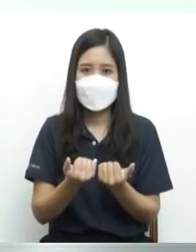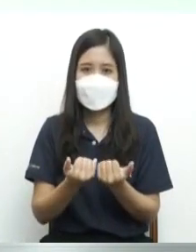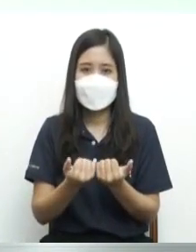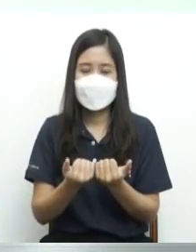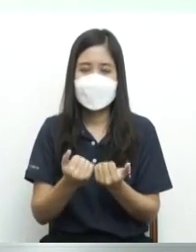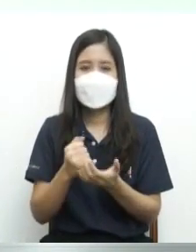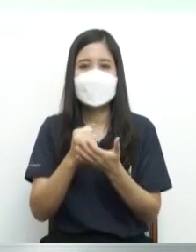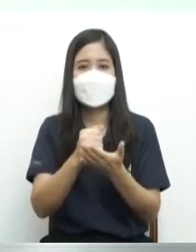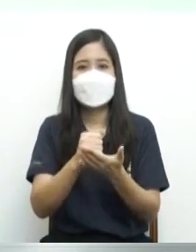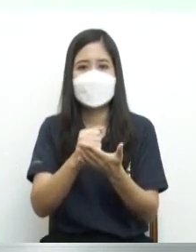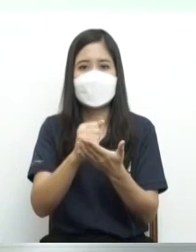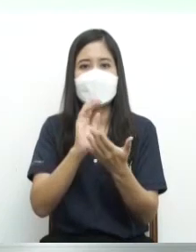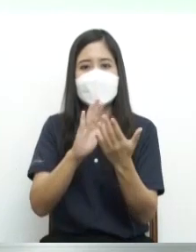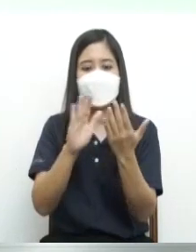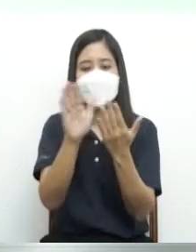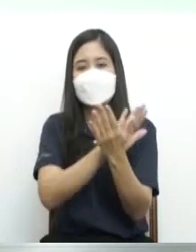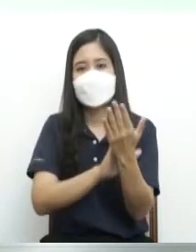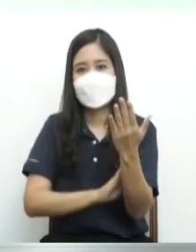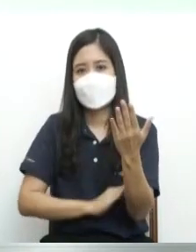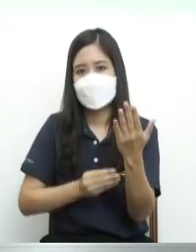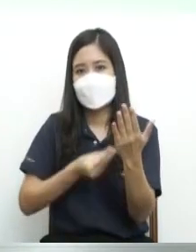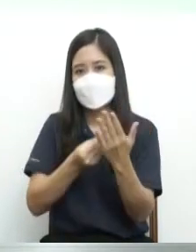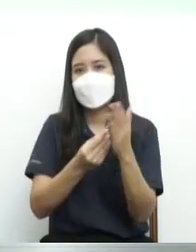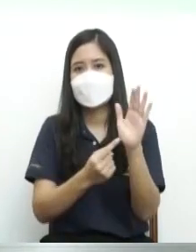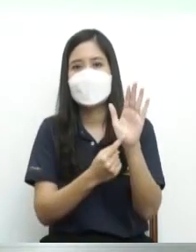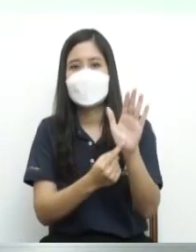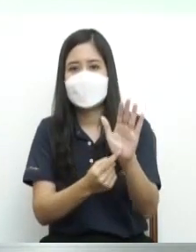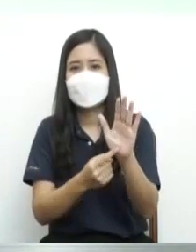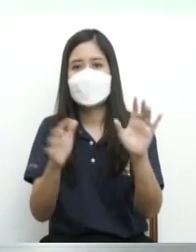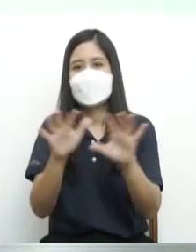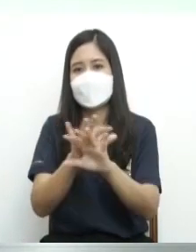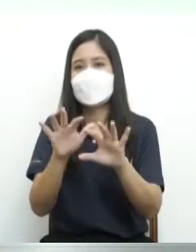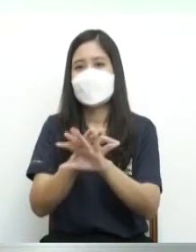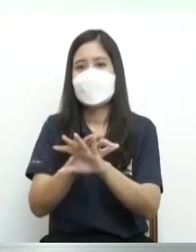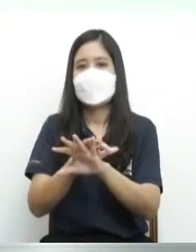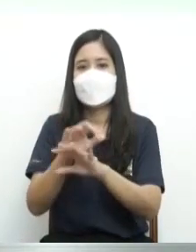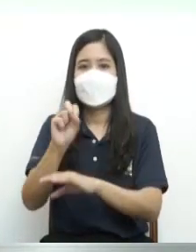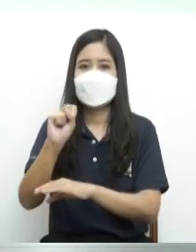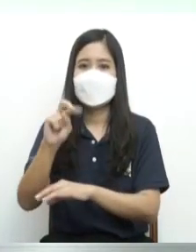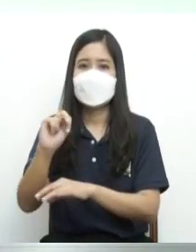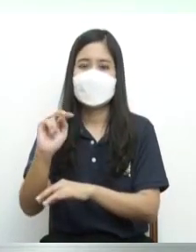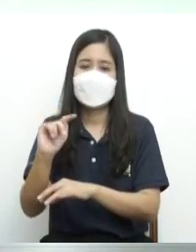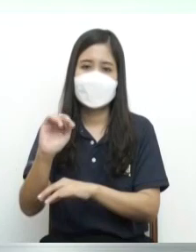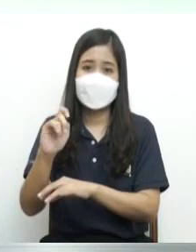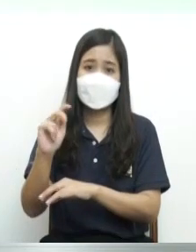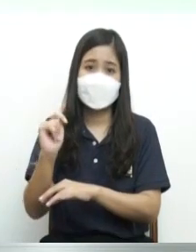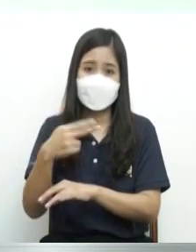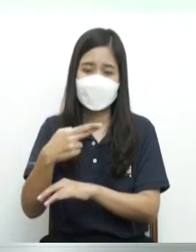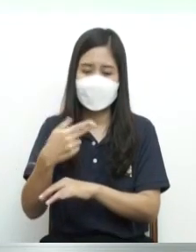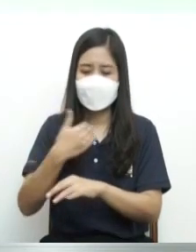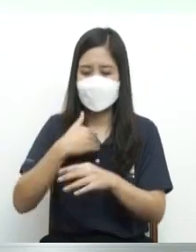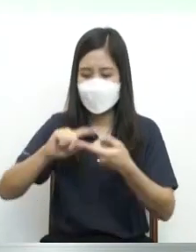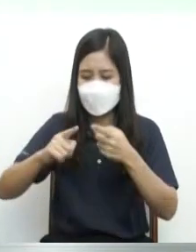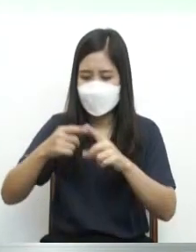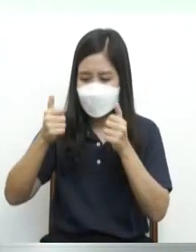เป็นระดับ7กันทั้งประเทศก็เอา2ตัวอย่างแล้วกันนอกนั้นก็คงคล้ายๆกับท่านสนิทนะมีเพื่อนดีมีนายดีมีลูกน้องดีก็มีความประทับใจ